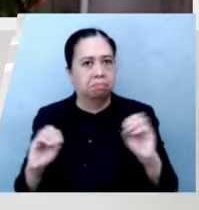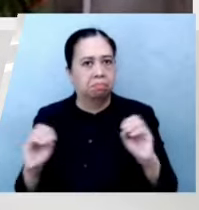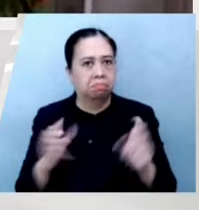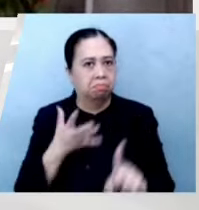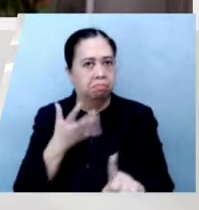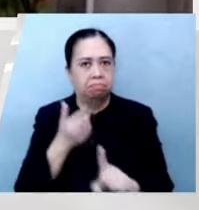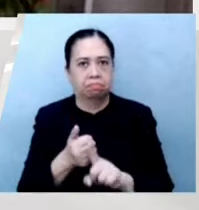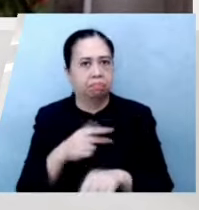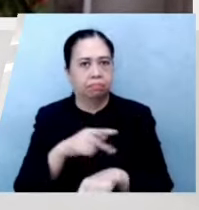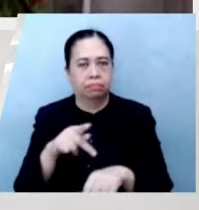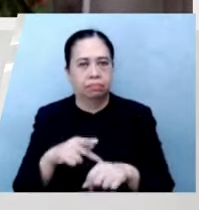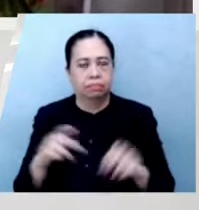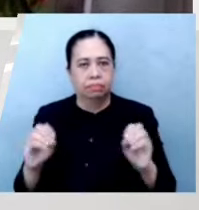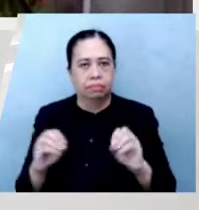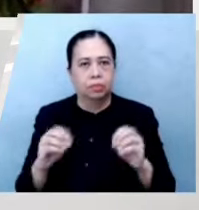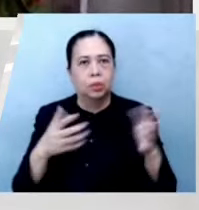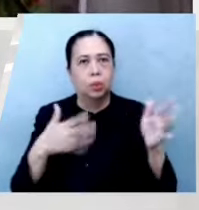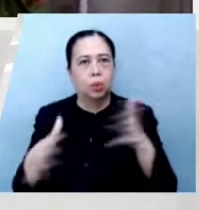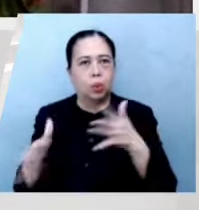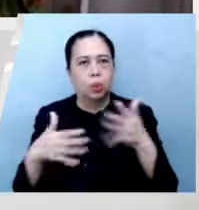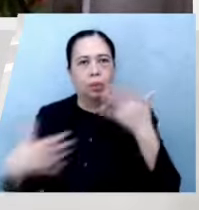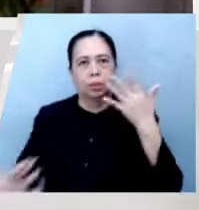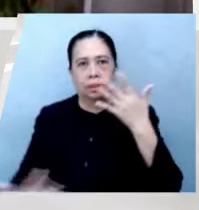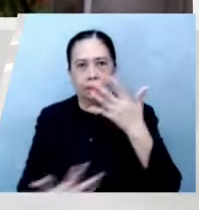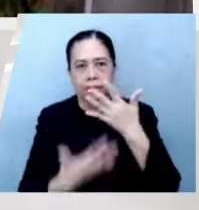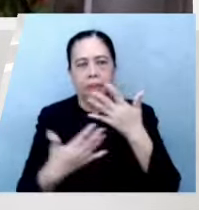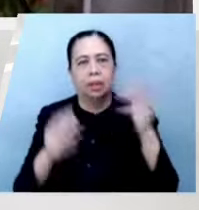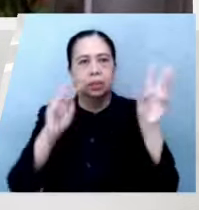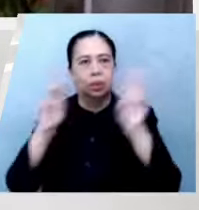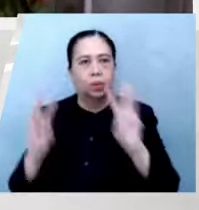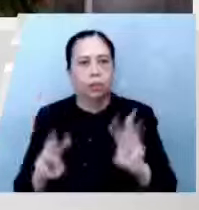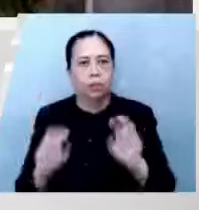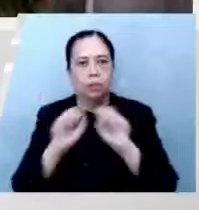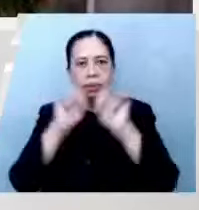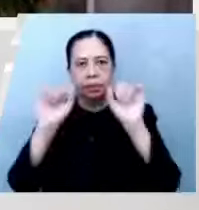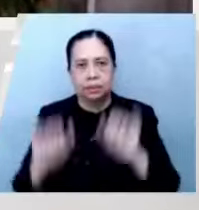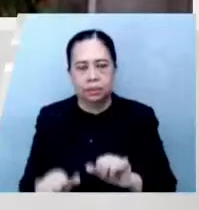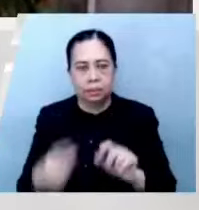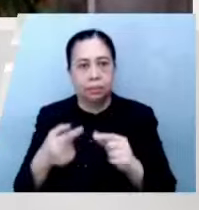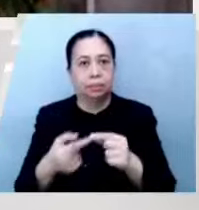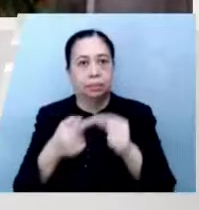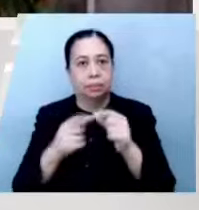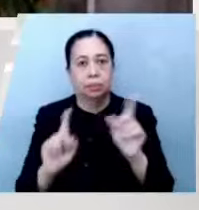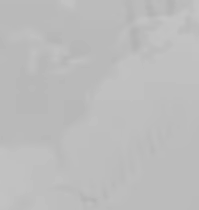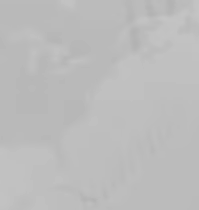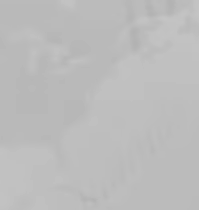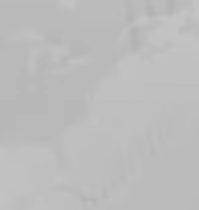epekto sa bansa. Hanging habagat pa rin ang weather system na nagdadala ng mga pag-ulan, partikular sa Luzon.